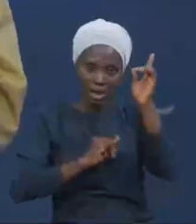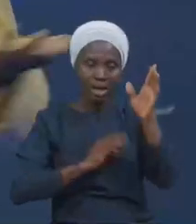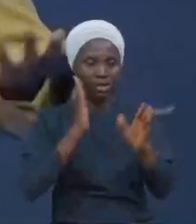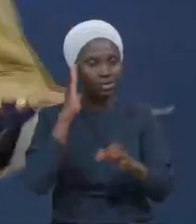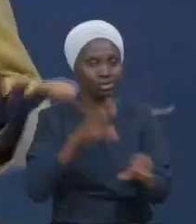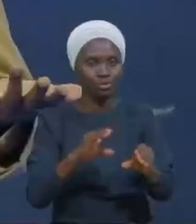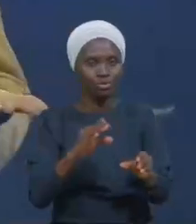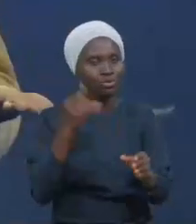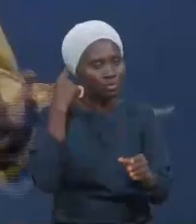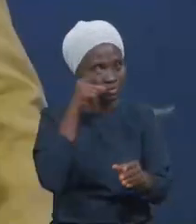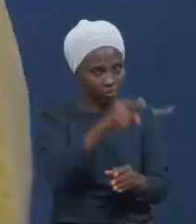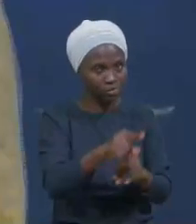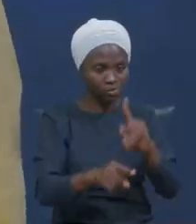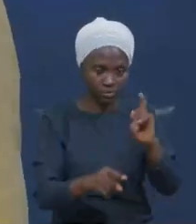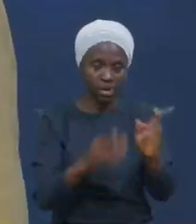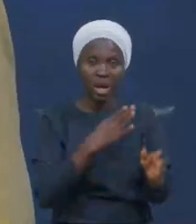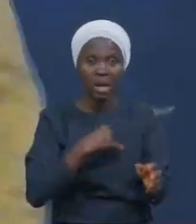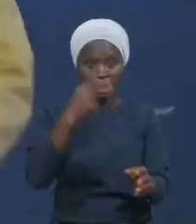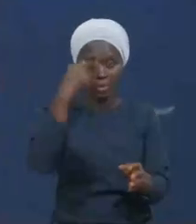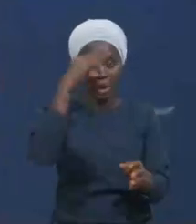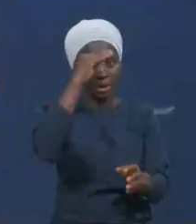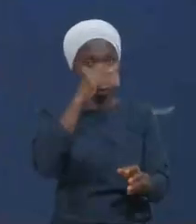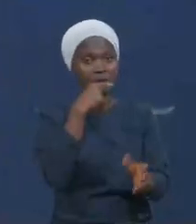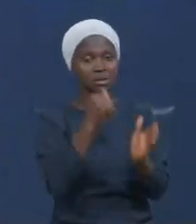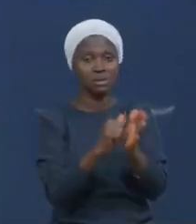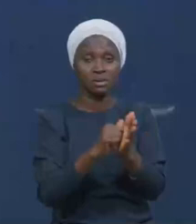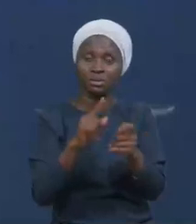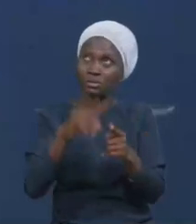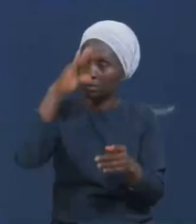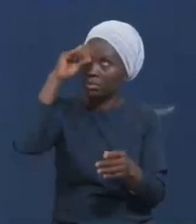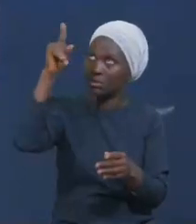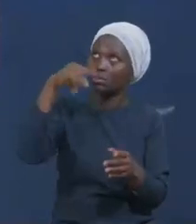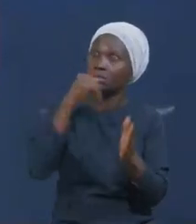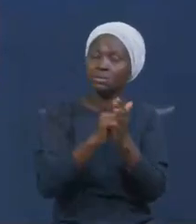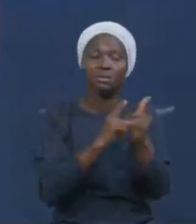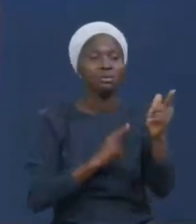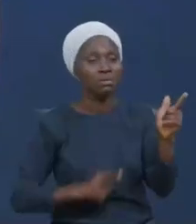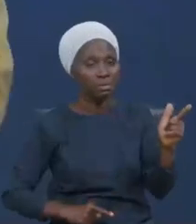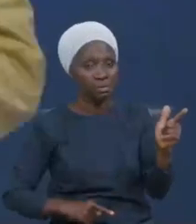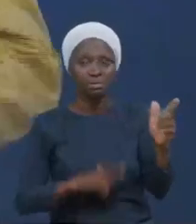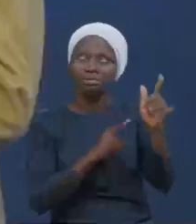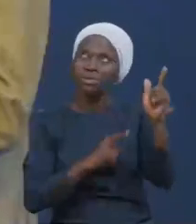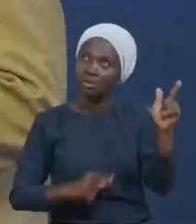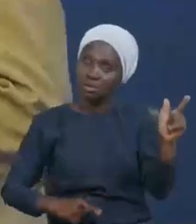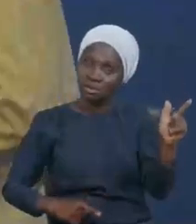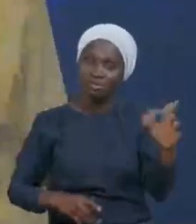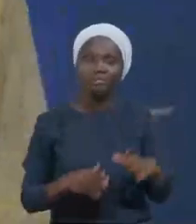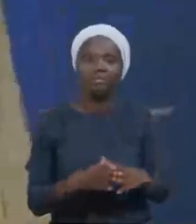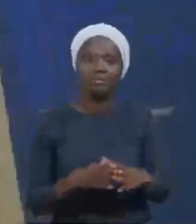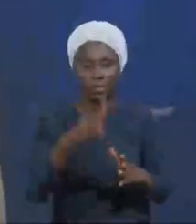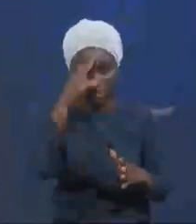Et l'aveugle répondit, « Seigneur, Seigneur, il a appelé Seigneur. »